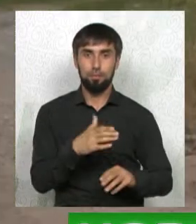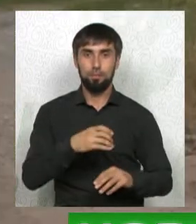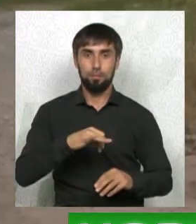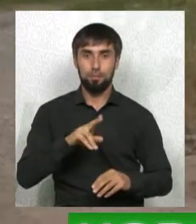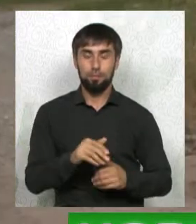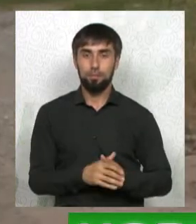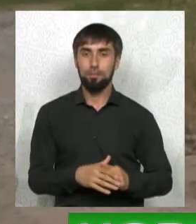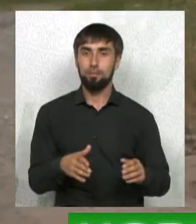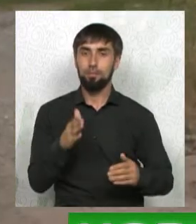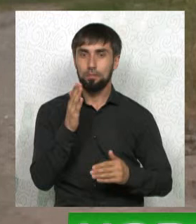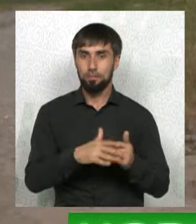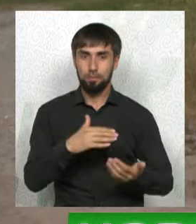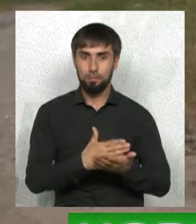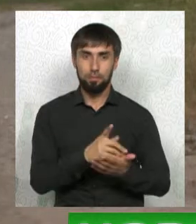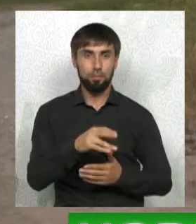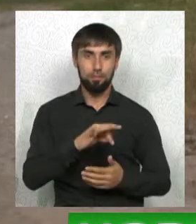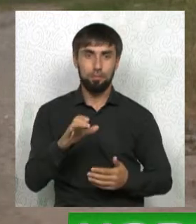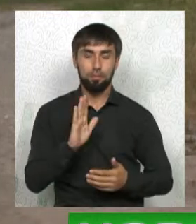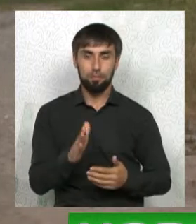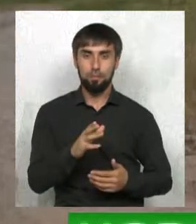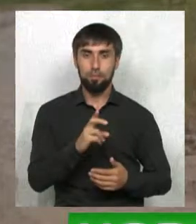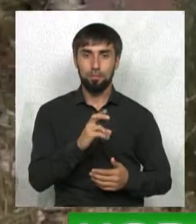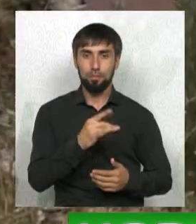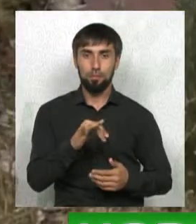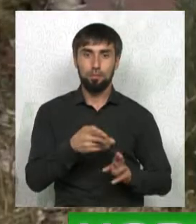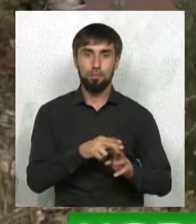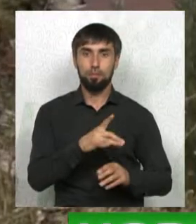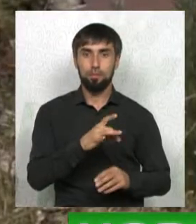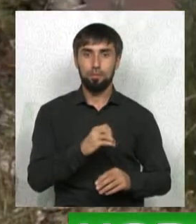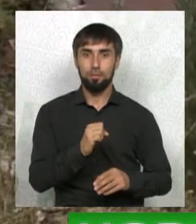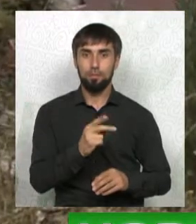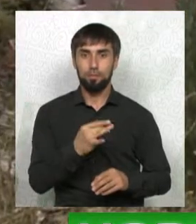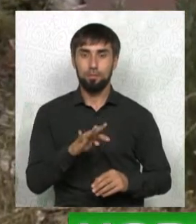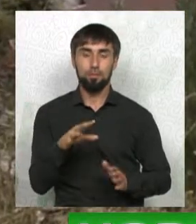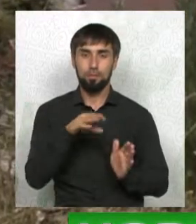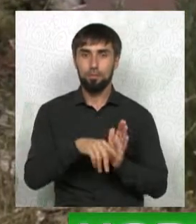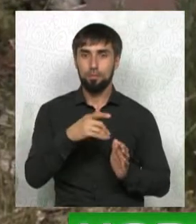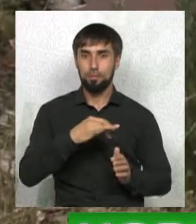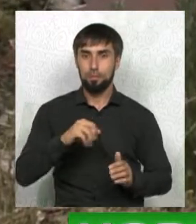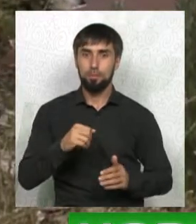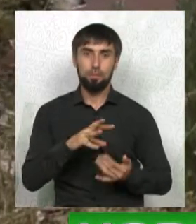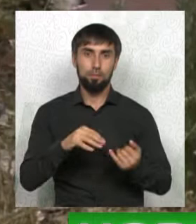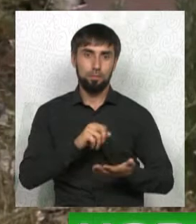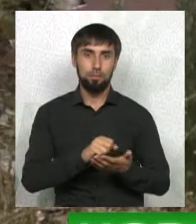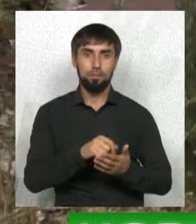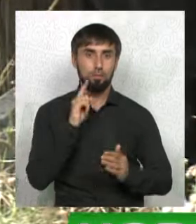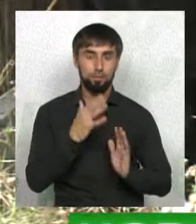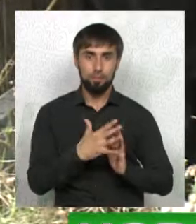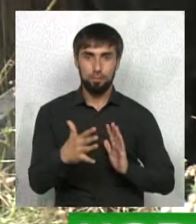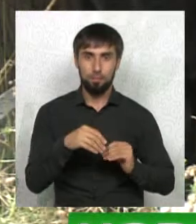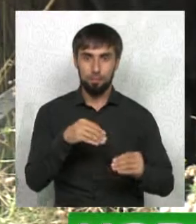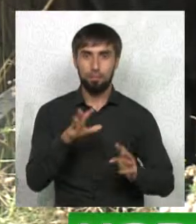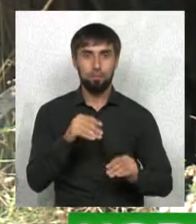свалки. Заключительной частью этого процесса станет биологический этап рекультивации, который включает систему земледелия и озеленения. В общем,